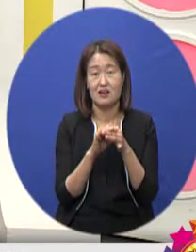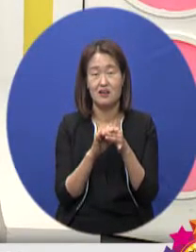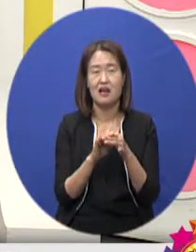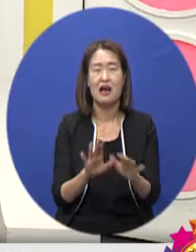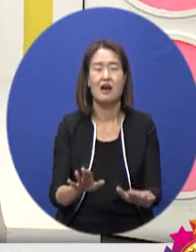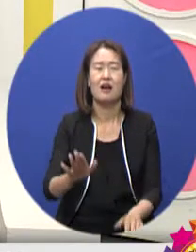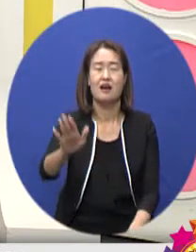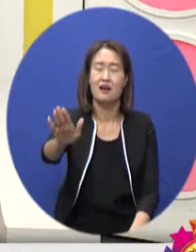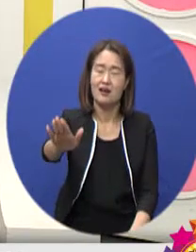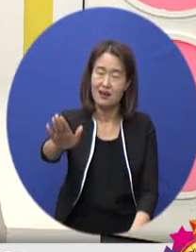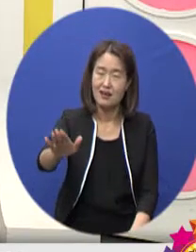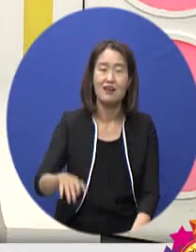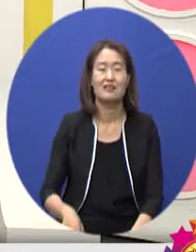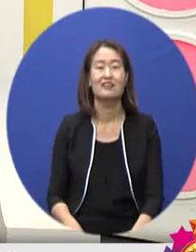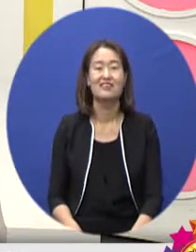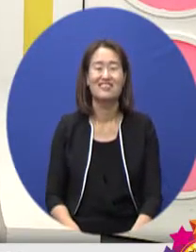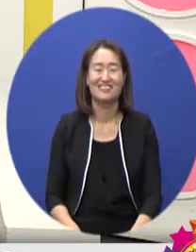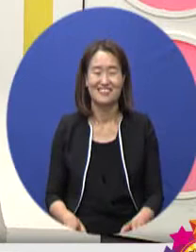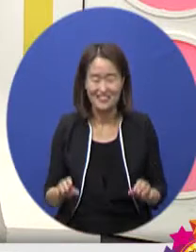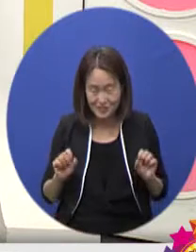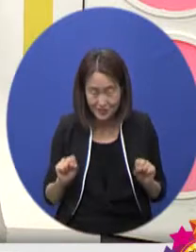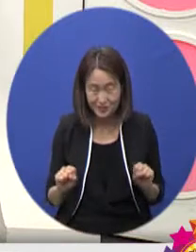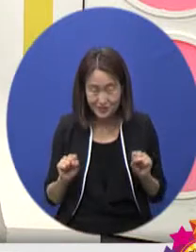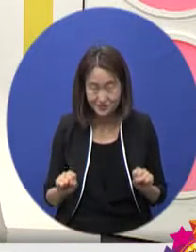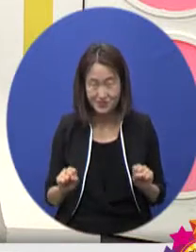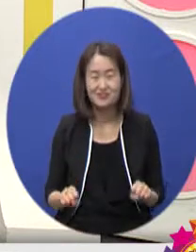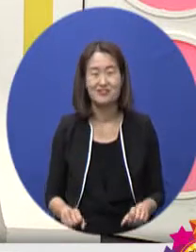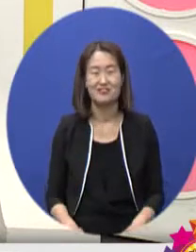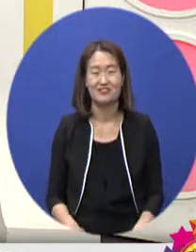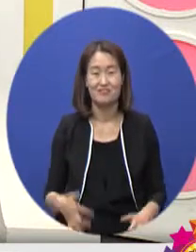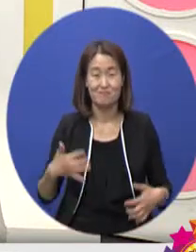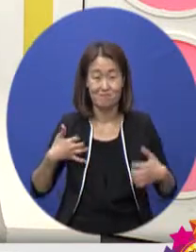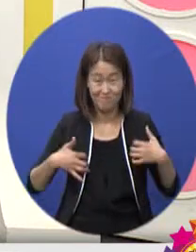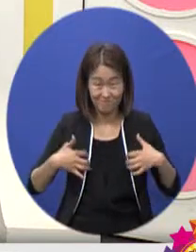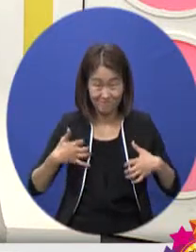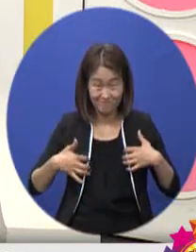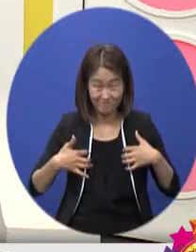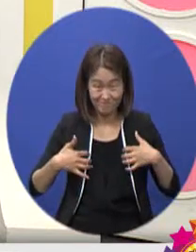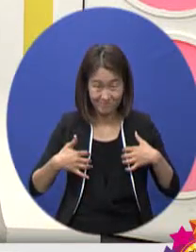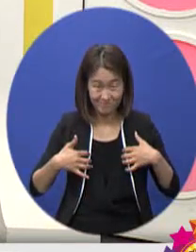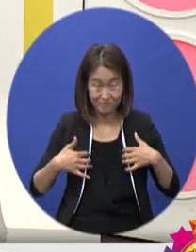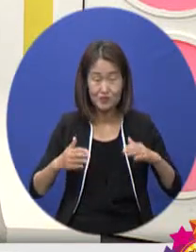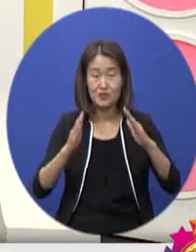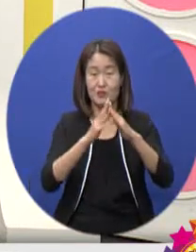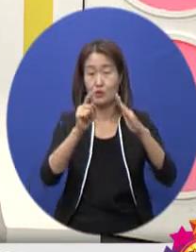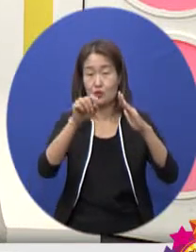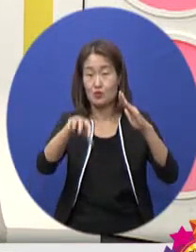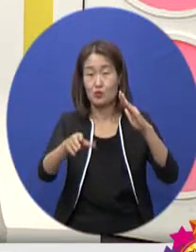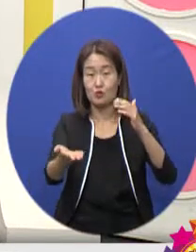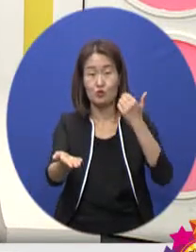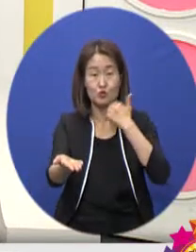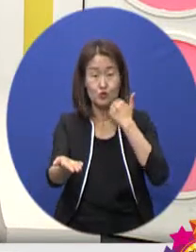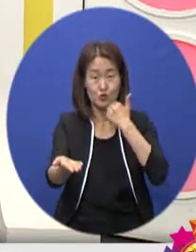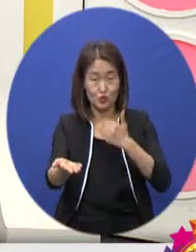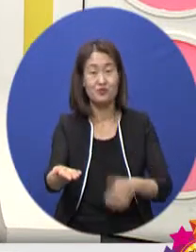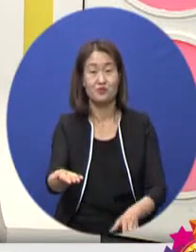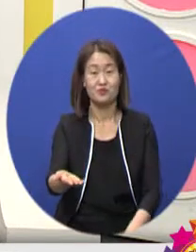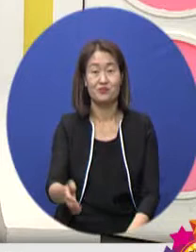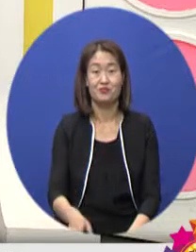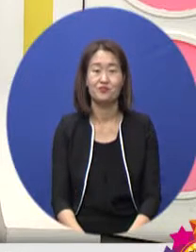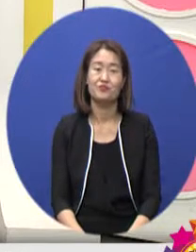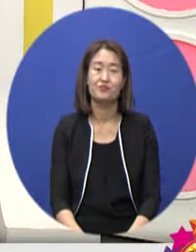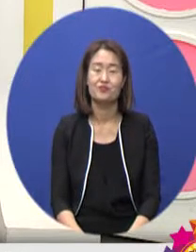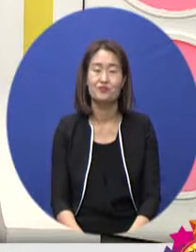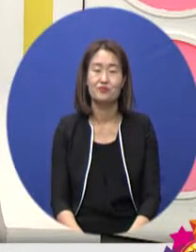네, 송희숙님. 예예. 네, 안녕하세요. 예, 반갑습니다. 네, 반갑습니다. 어디에 네. 사시는 누구시 송희숙